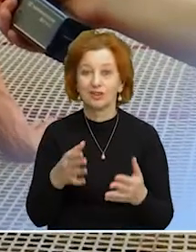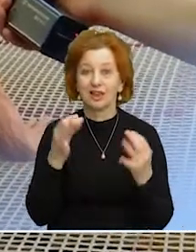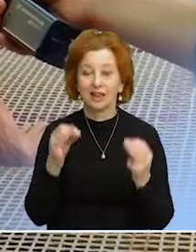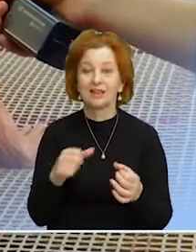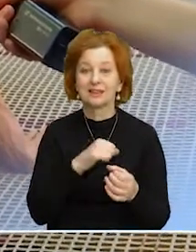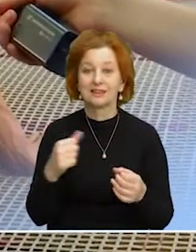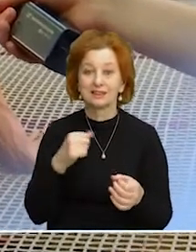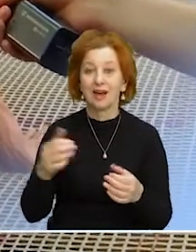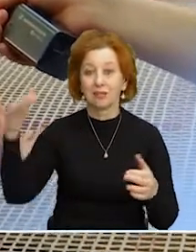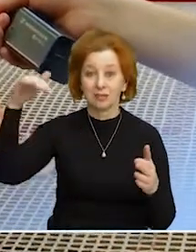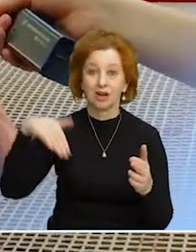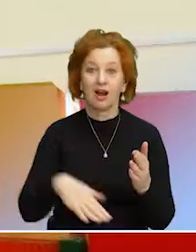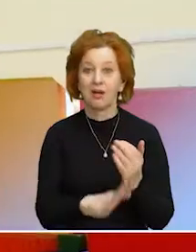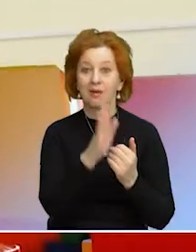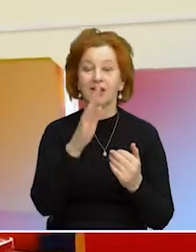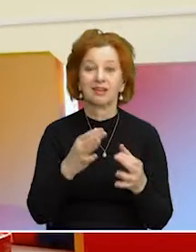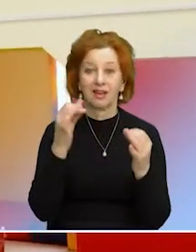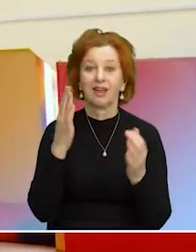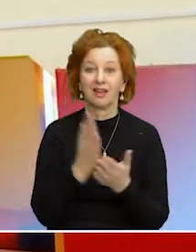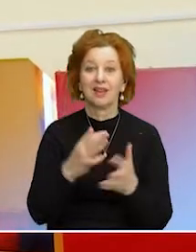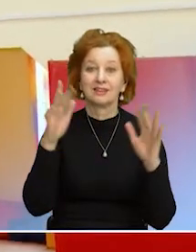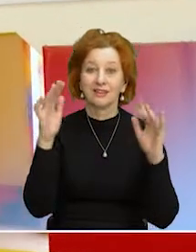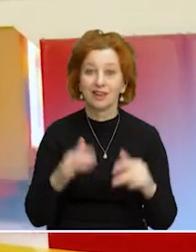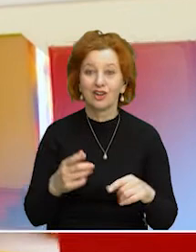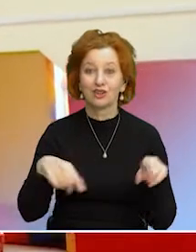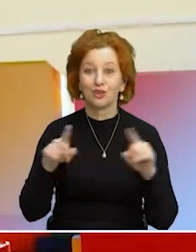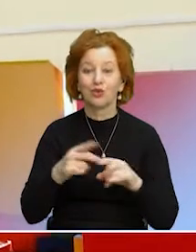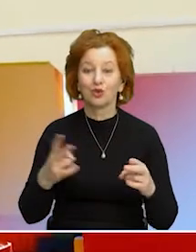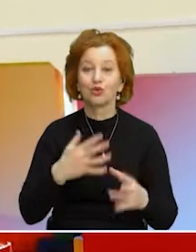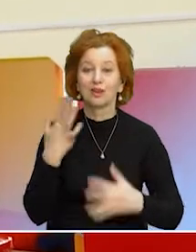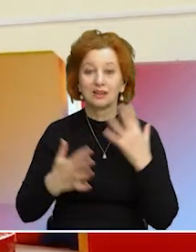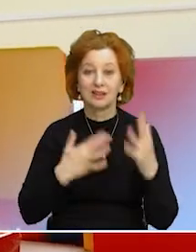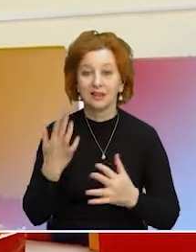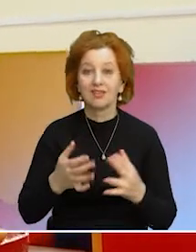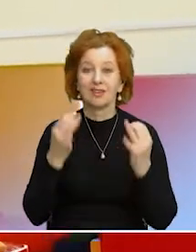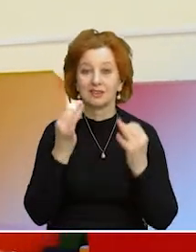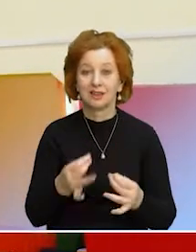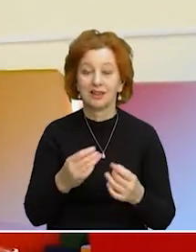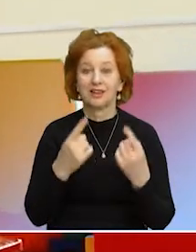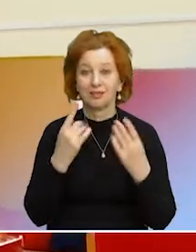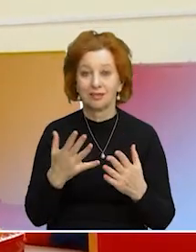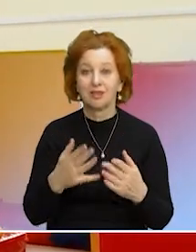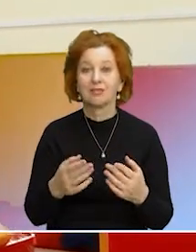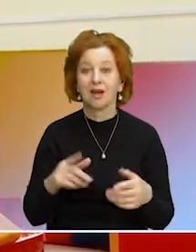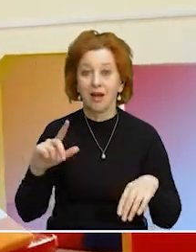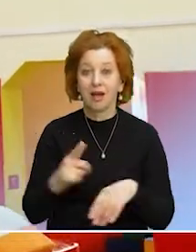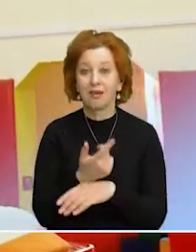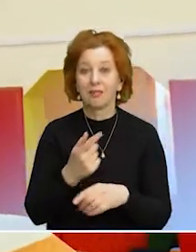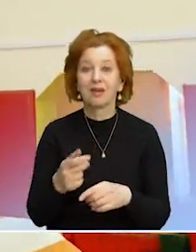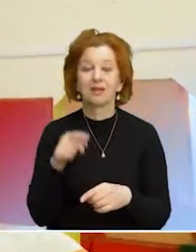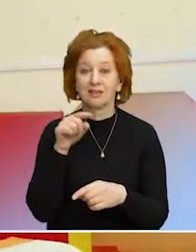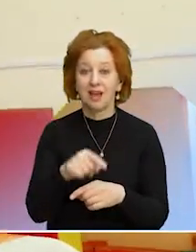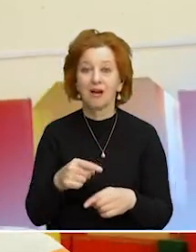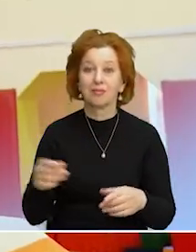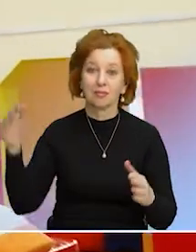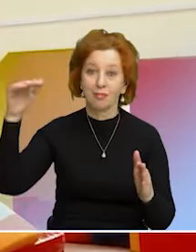И там на трамплин есть свои нюансы, как нужно заезжать, и это тоже нужно тренировать. Но, опять же,